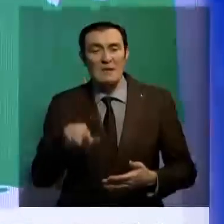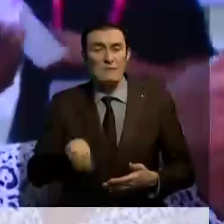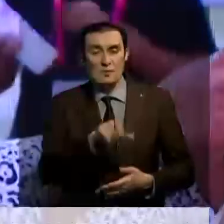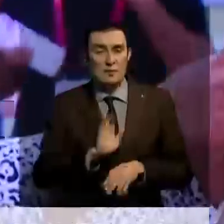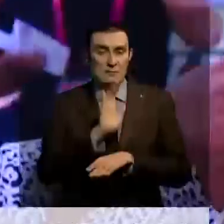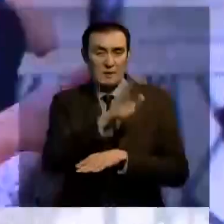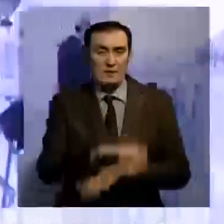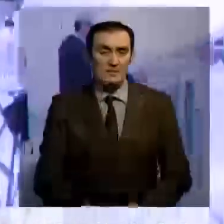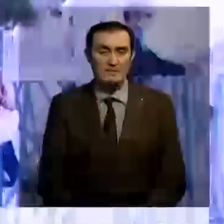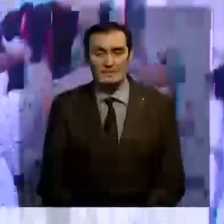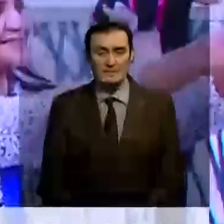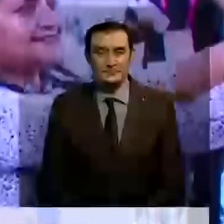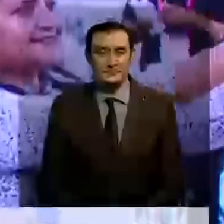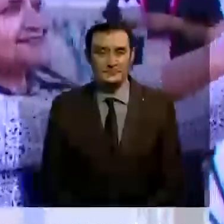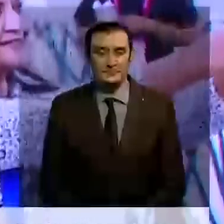отправляется в путь.